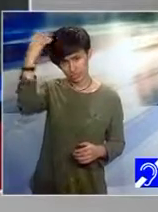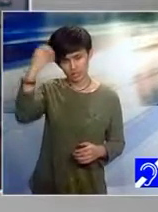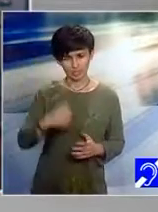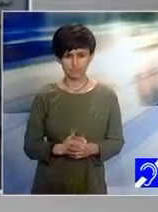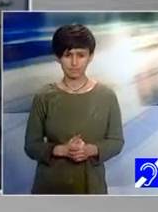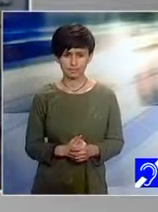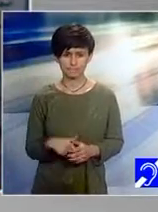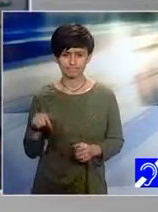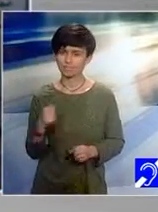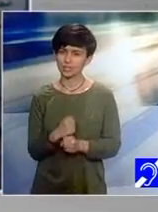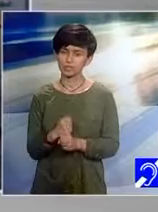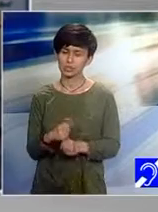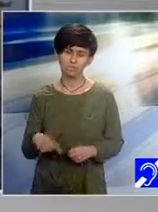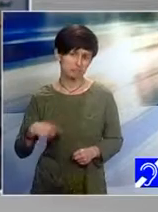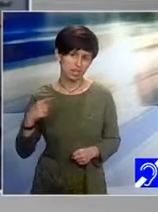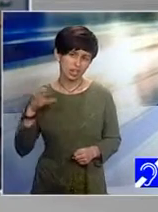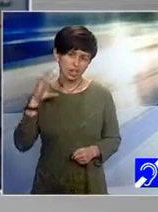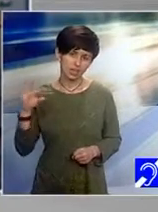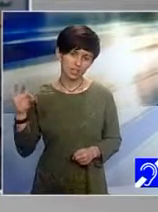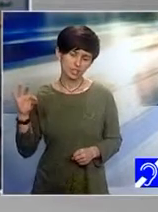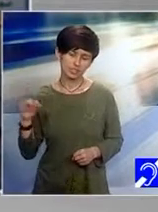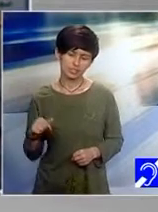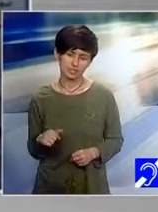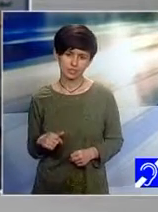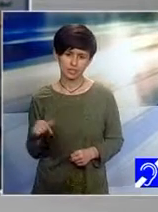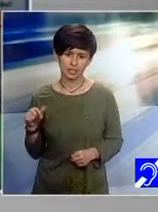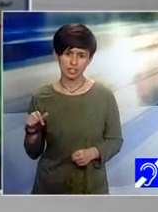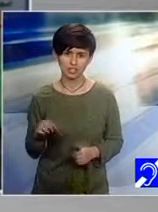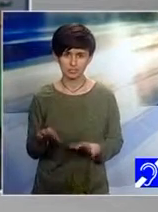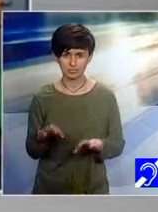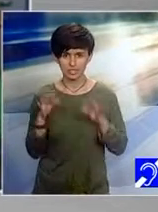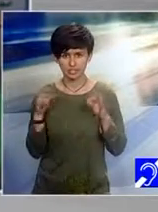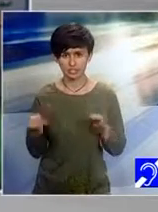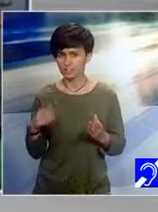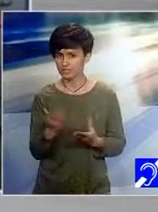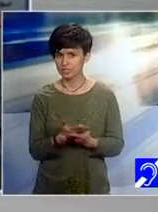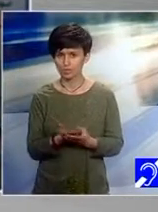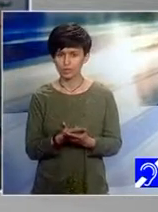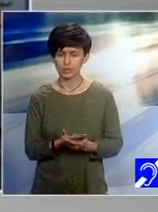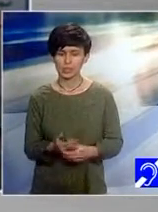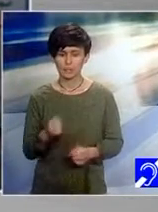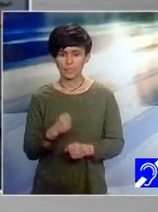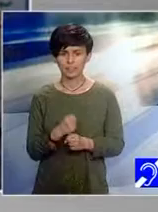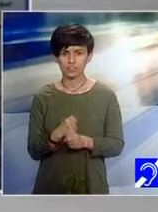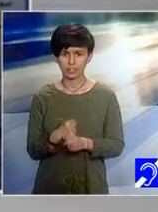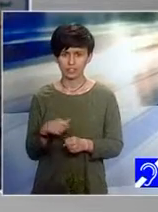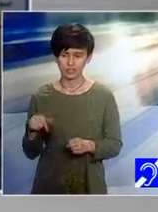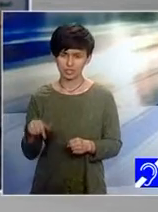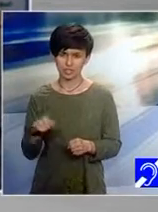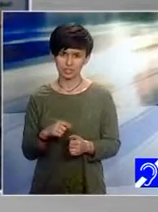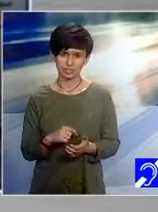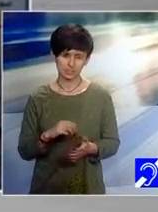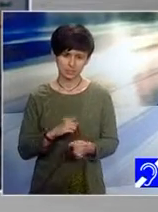dat de aceste documente. Și atunci, la cererea lui Mircea Tivadar, a făcut această lucrare, care a prezentat-o și